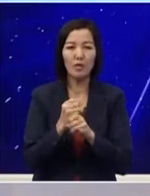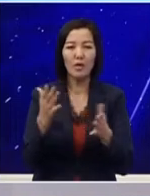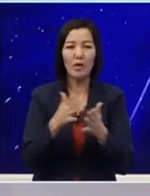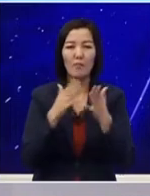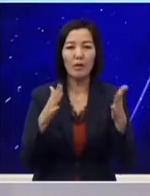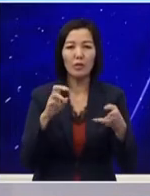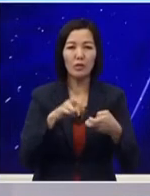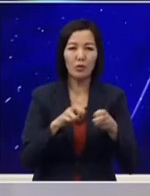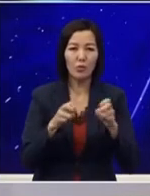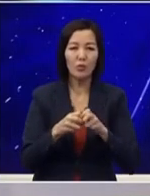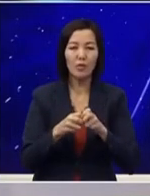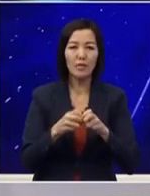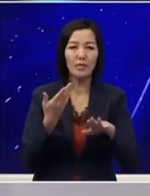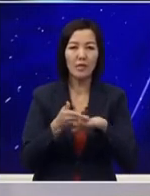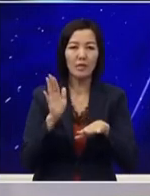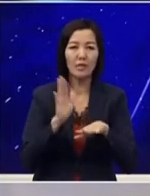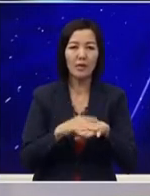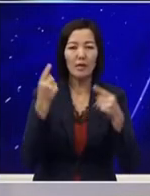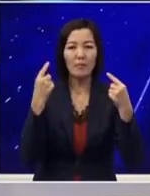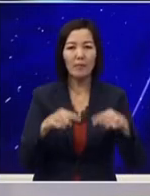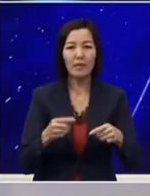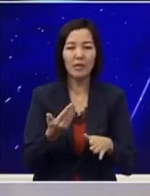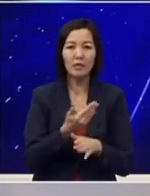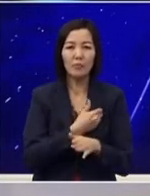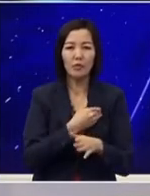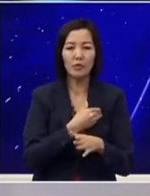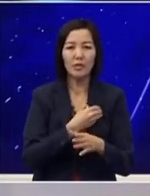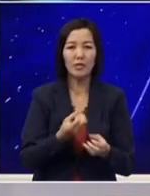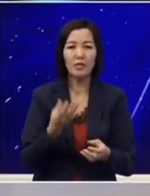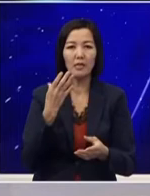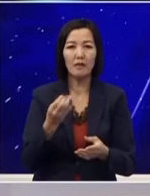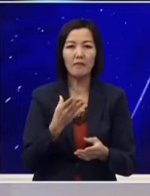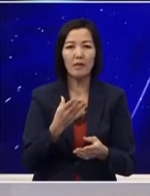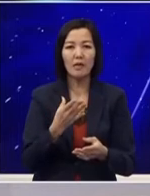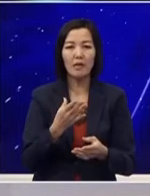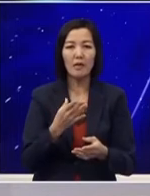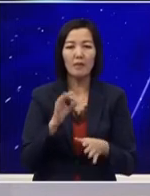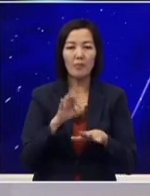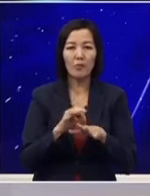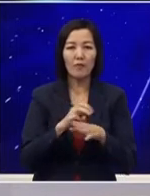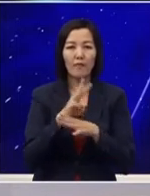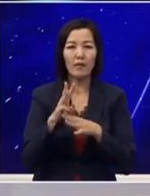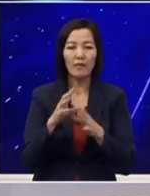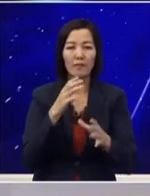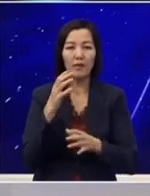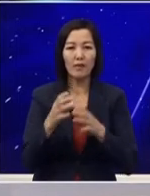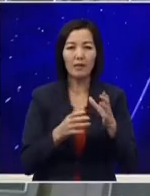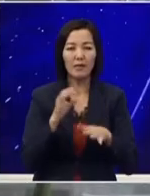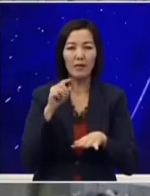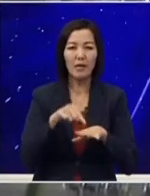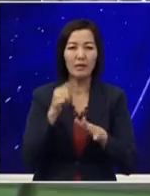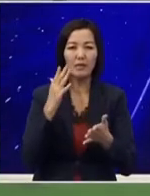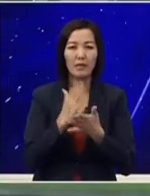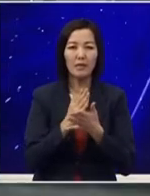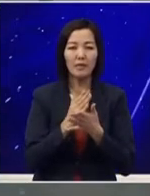трудностями, среди которых падение спроса на нефть на фоне пандемии COVID-19. Британско-нидерландский нефтегазовый